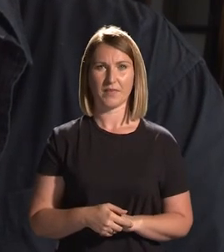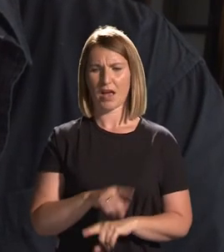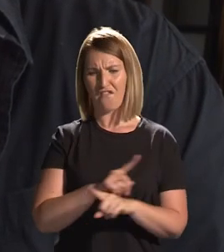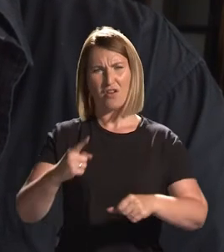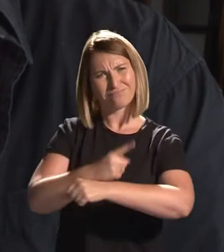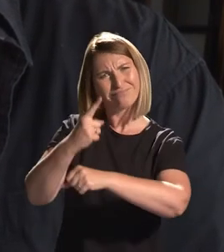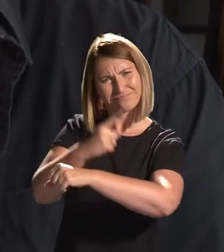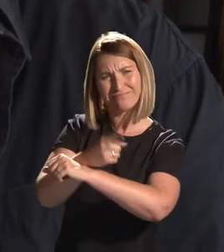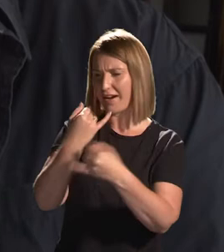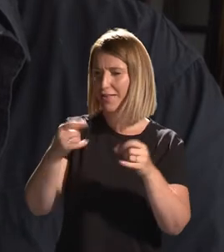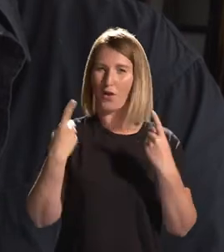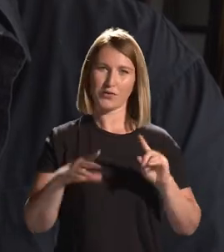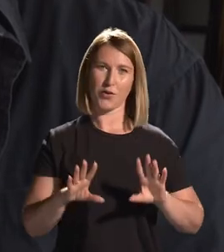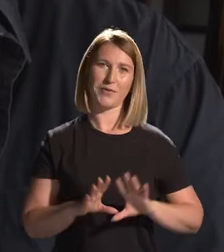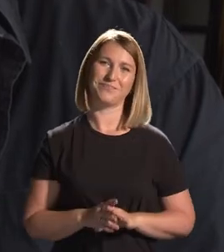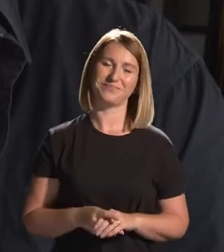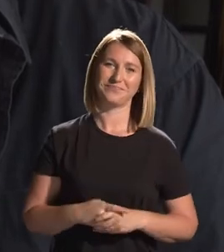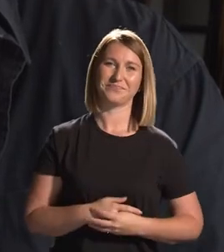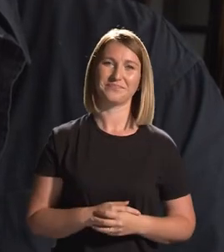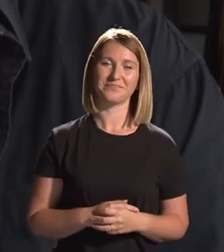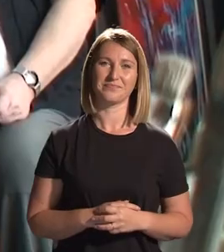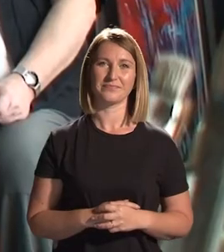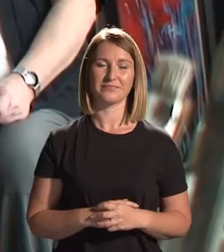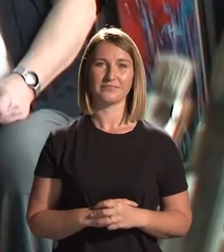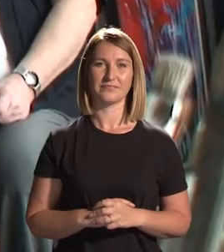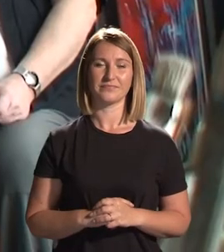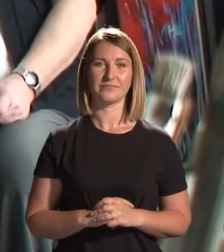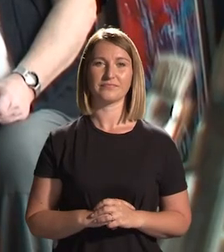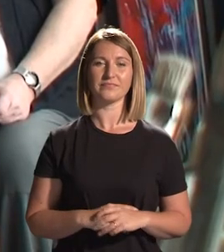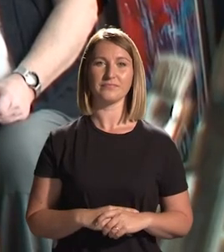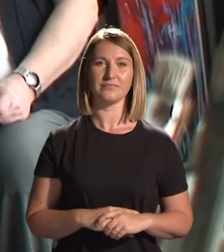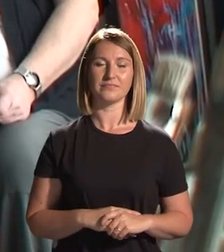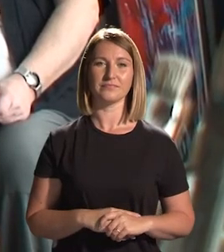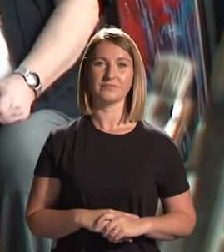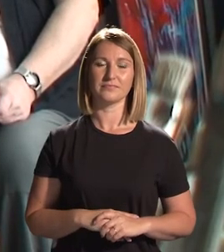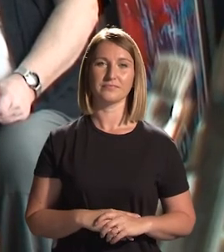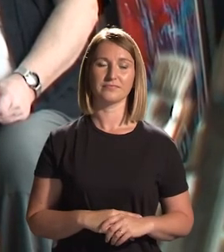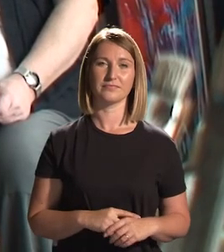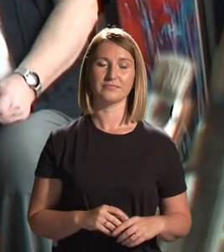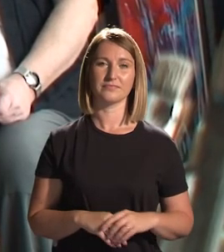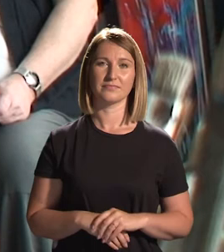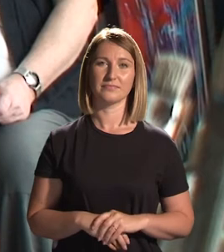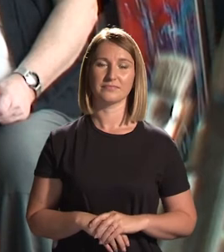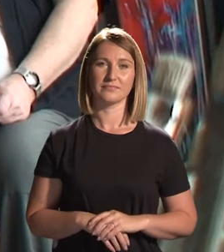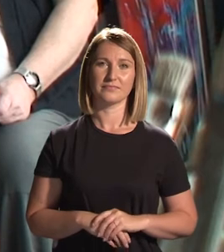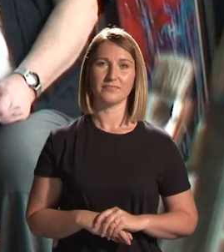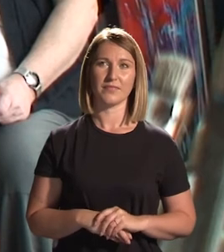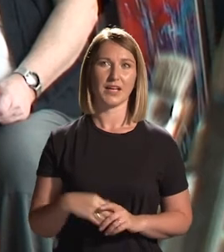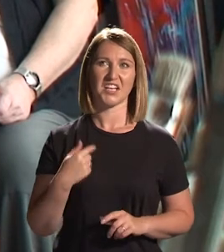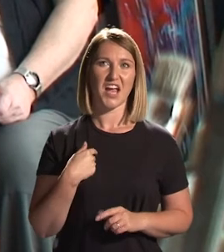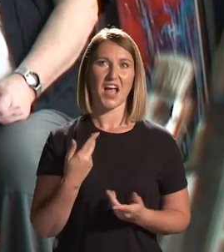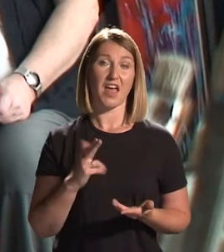po prostu jakiegoś chamstwa, bo to tak to wygląda czasem. Jakaś ta taka niezrozumiała dla